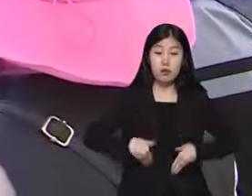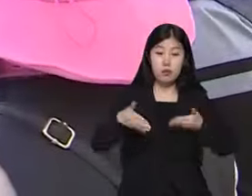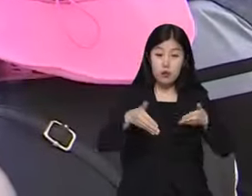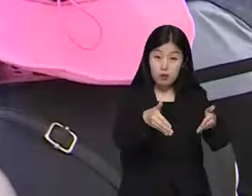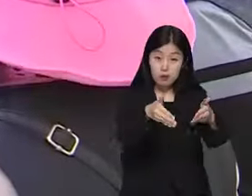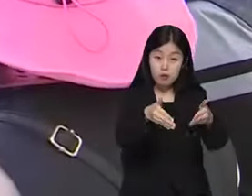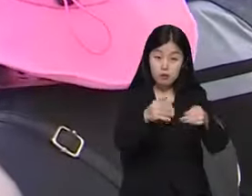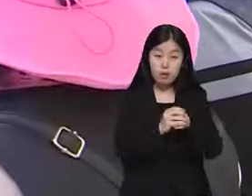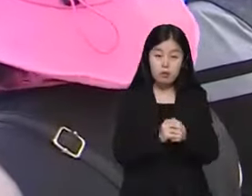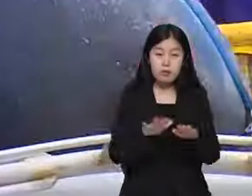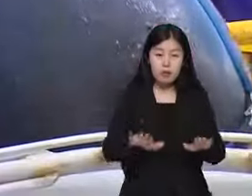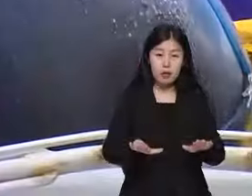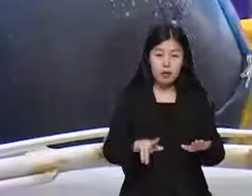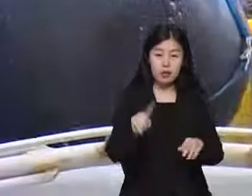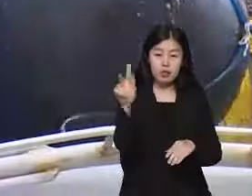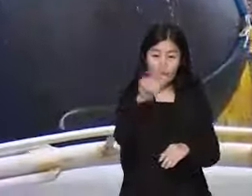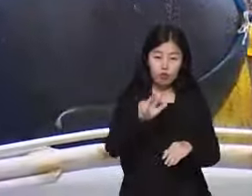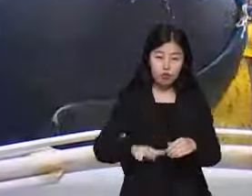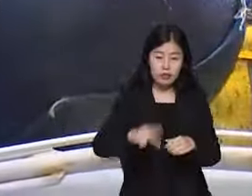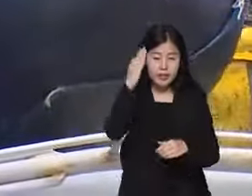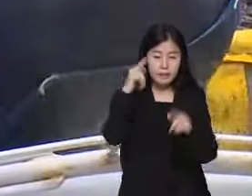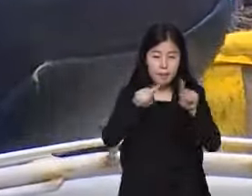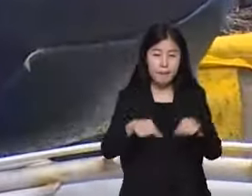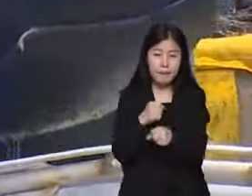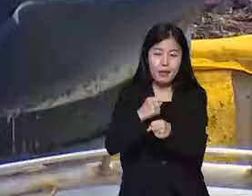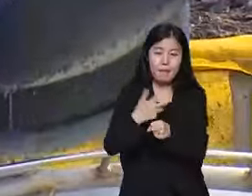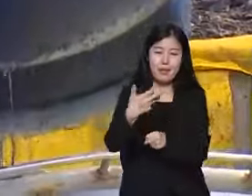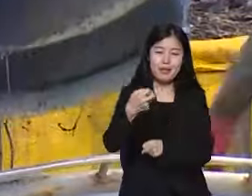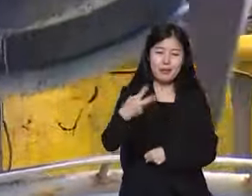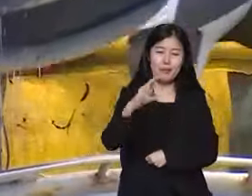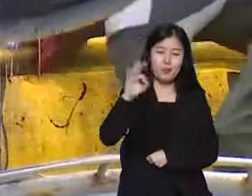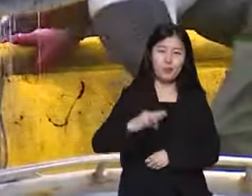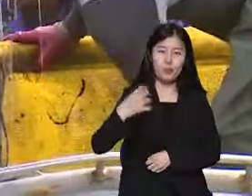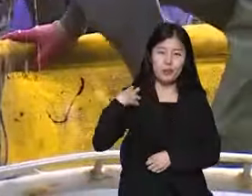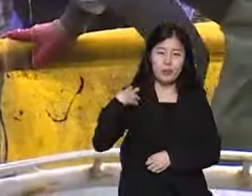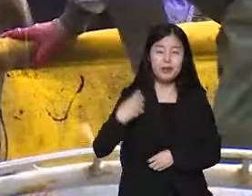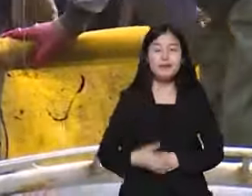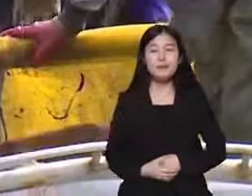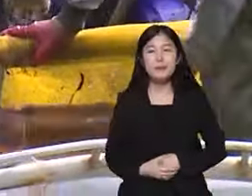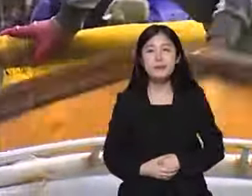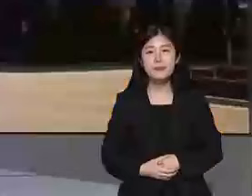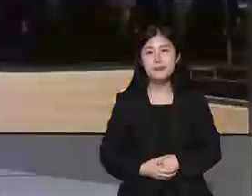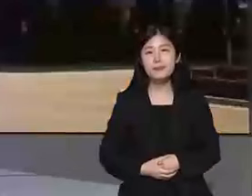김 생산액은 전국의 82%를 차지하고 있습니다.